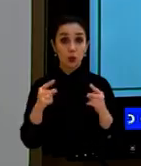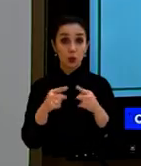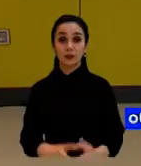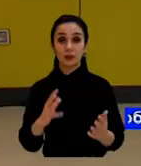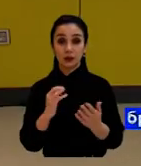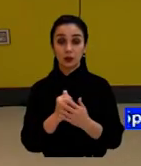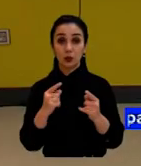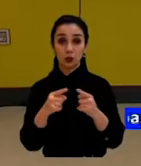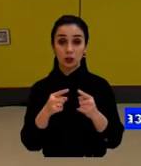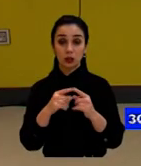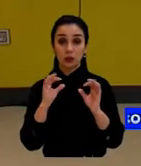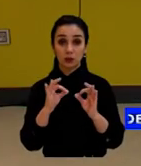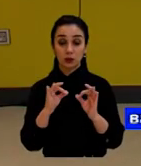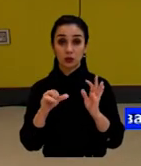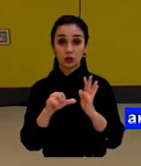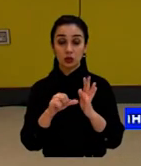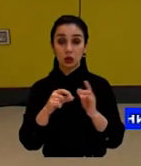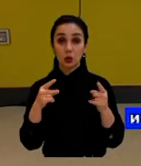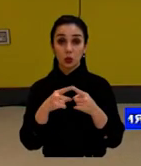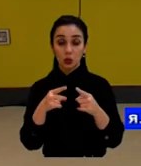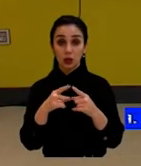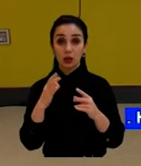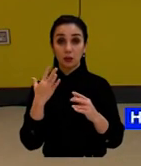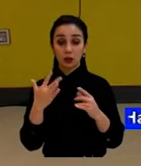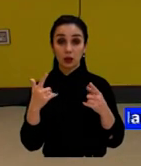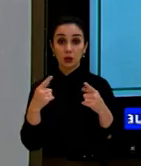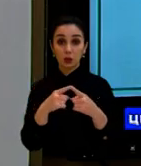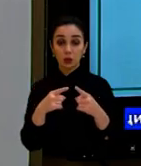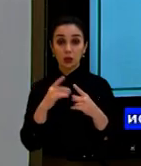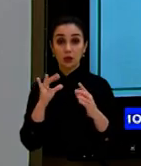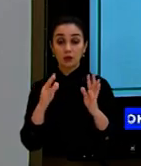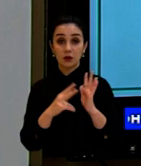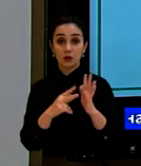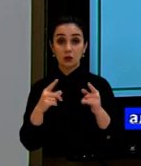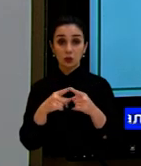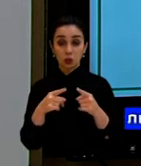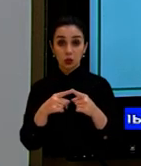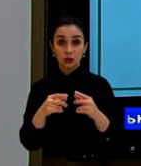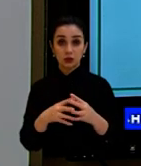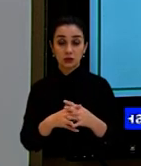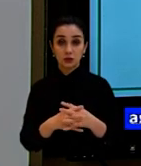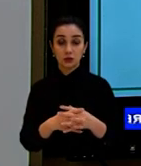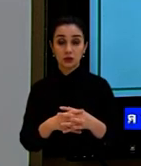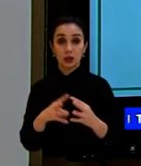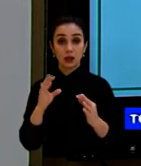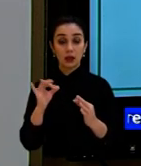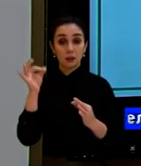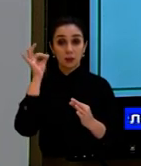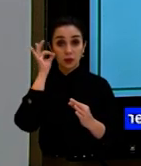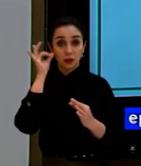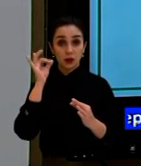Найти углы правильного шестиугольника, пятиугольника и восьмиугольника.